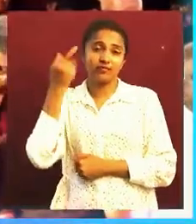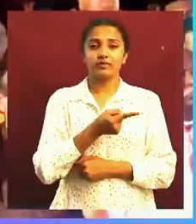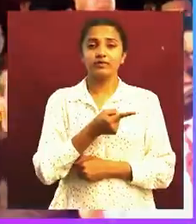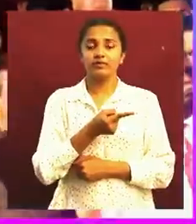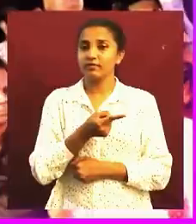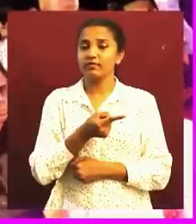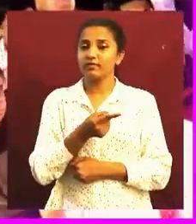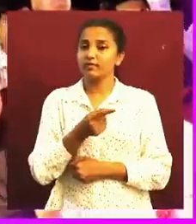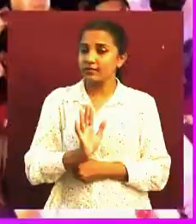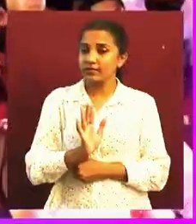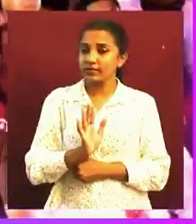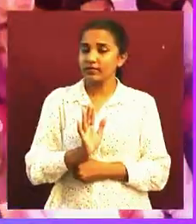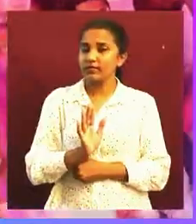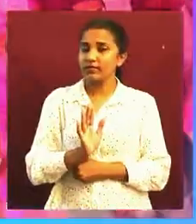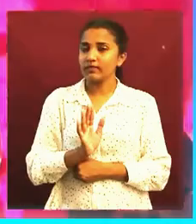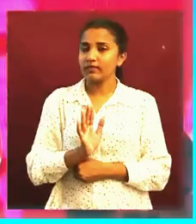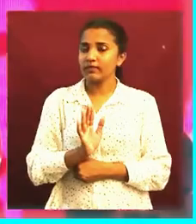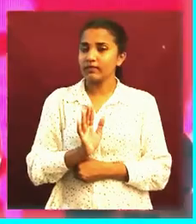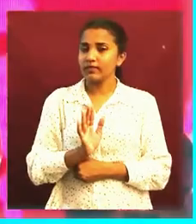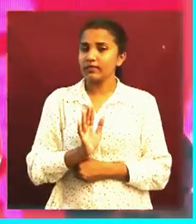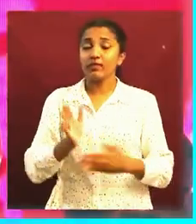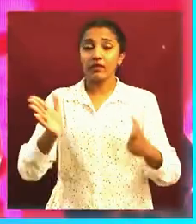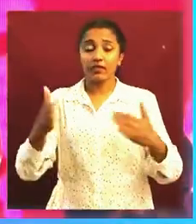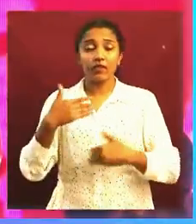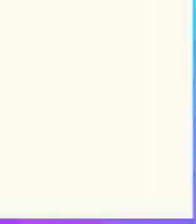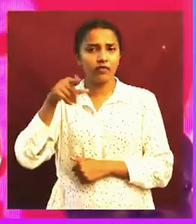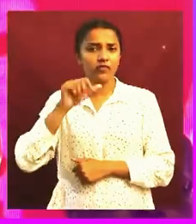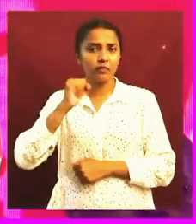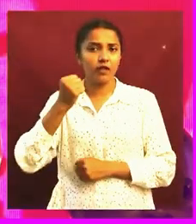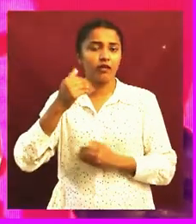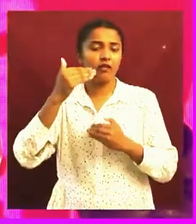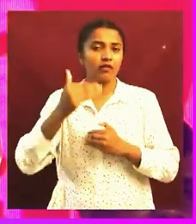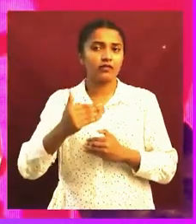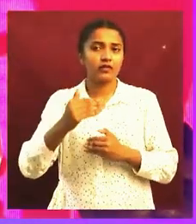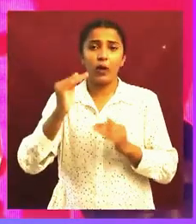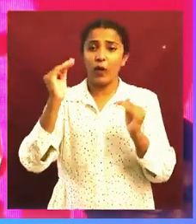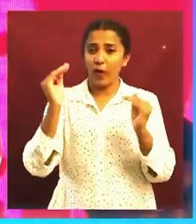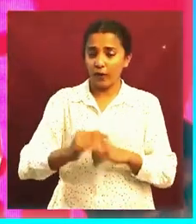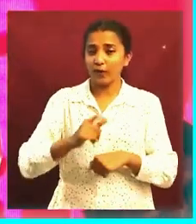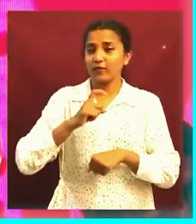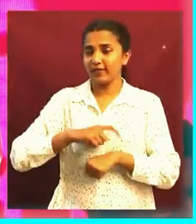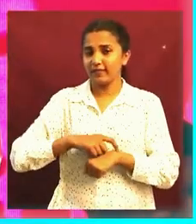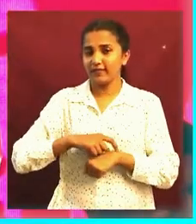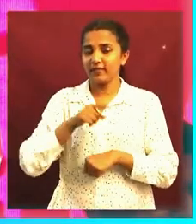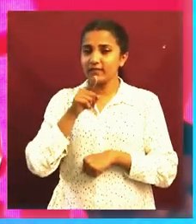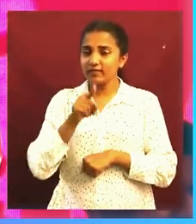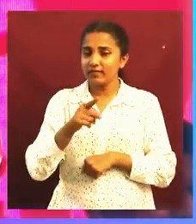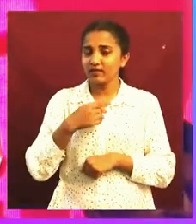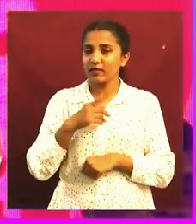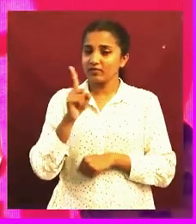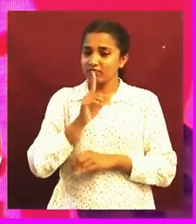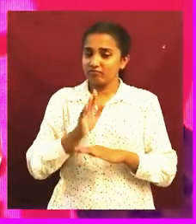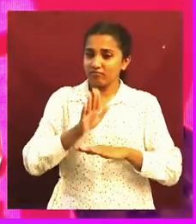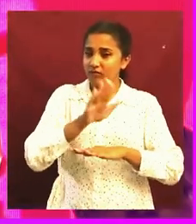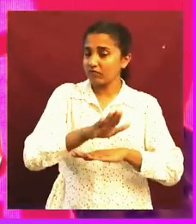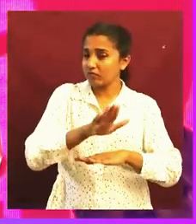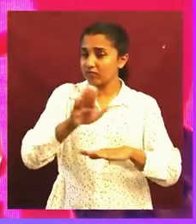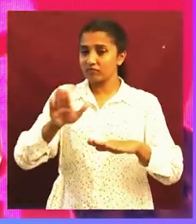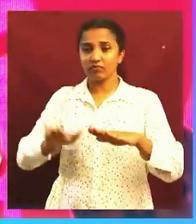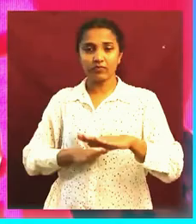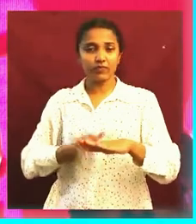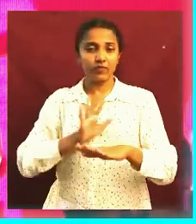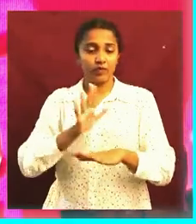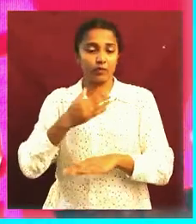එහෙම අය. හරිද? ඉතින් තව තියෙන දින 50කට අඩු කාලයක් මේ දින 50ට අඩු කාලේ එක පියවරක්වත් පස්සට ගන්න නැති බව